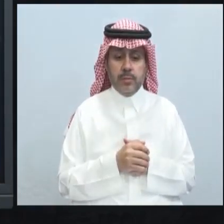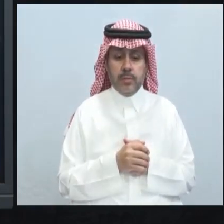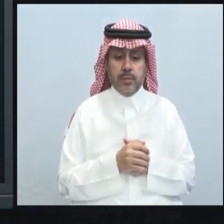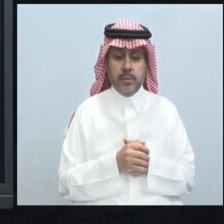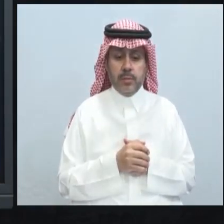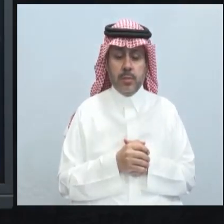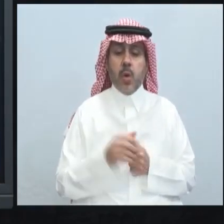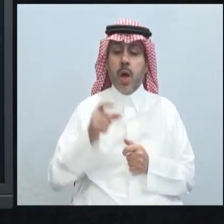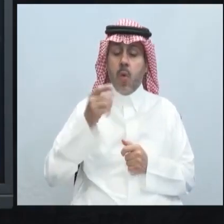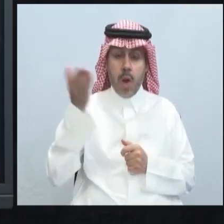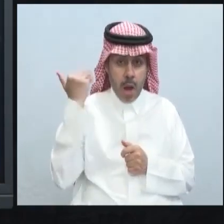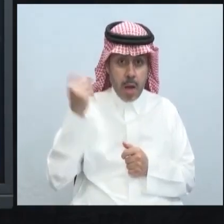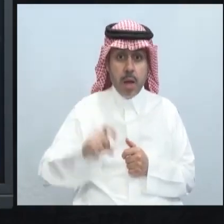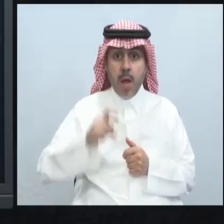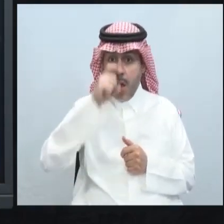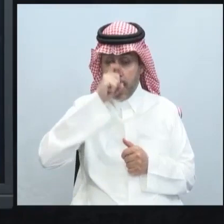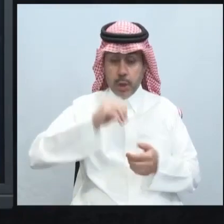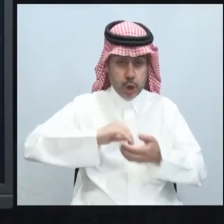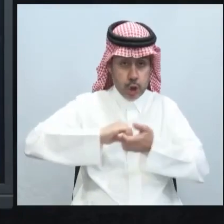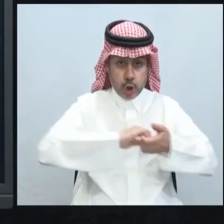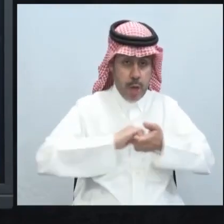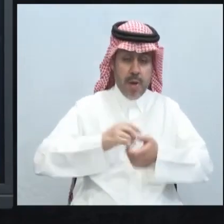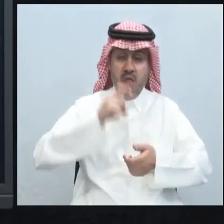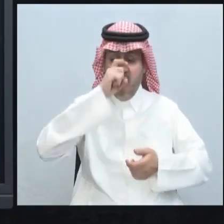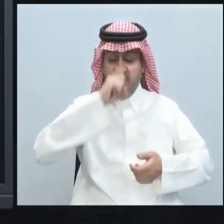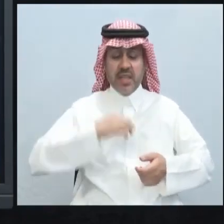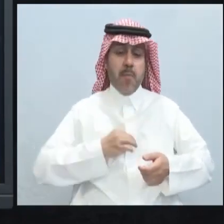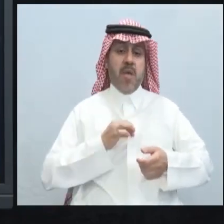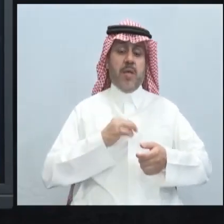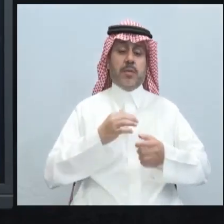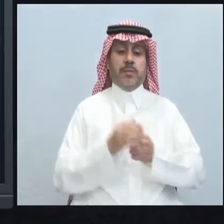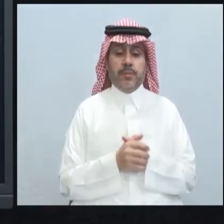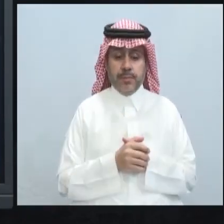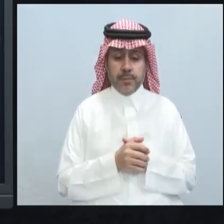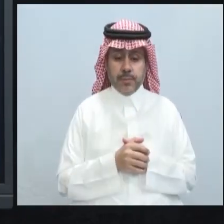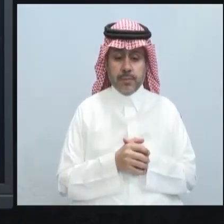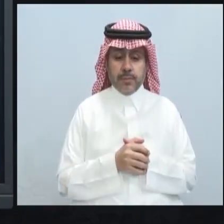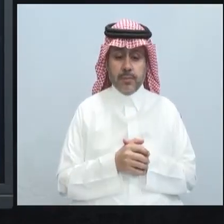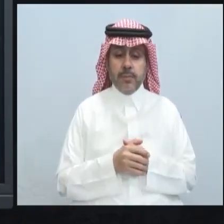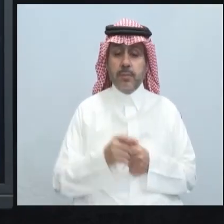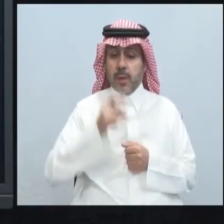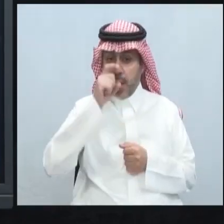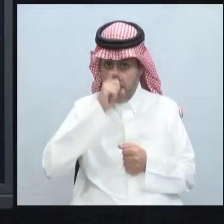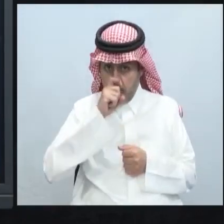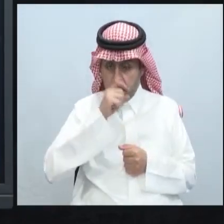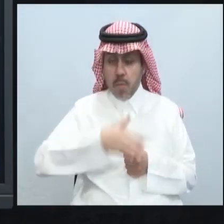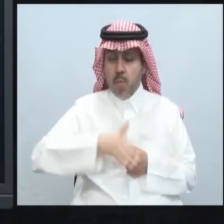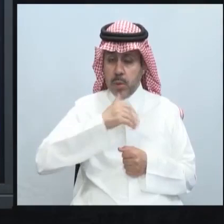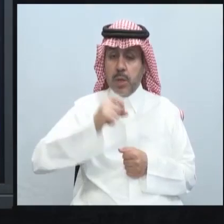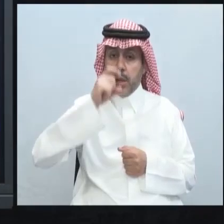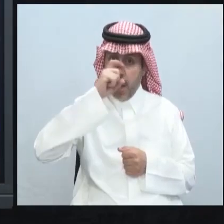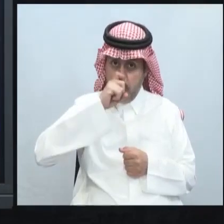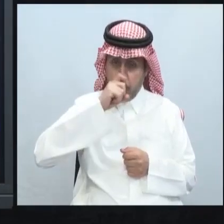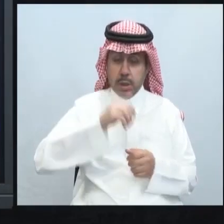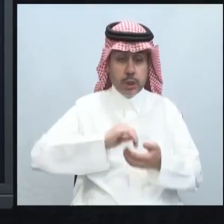وكان يامر اصحابه بنظافه الثياب كان يامر اصحابه ويحثهم